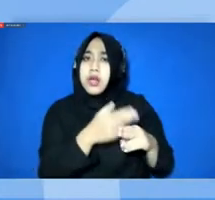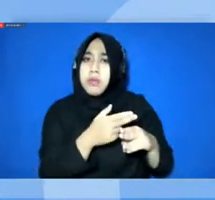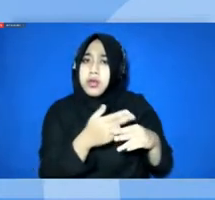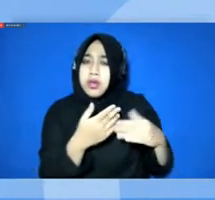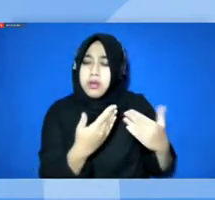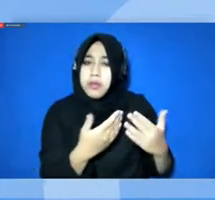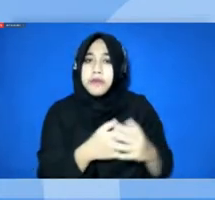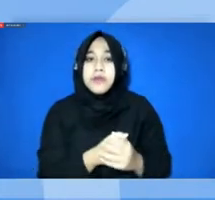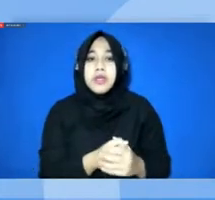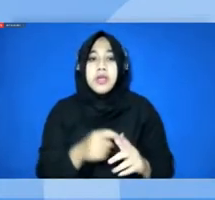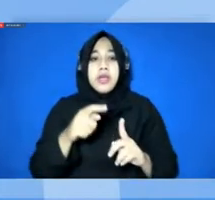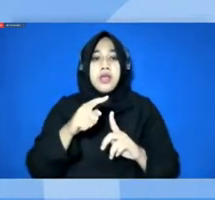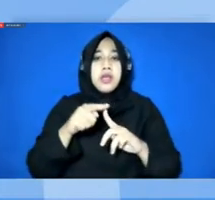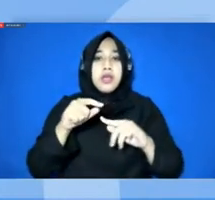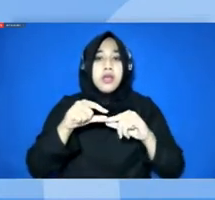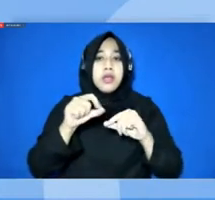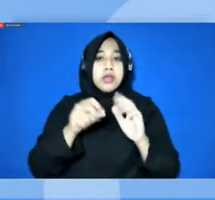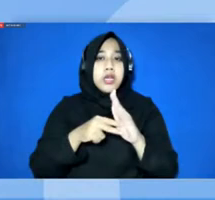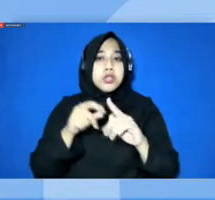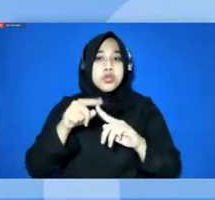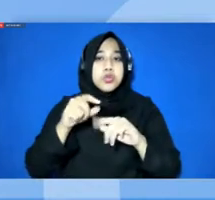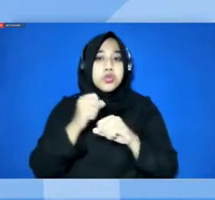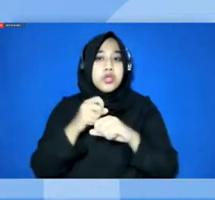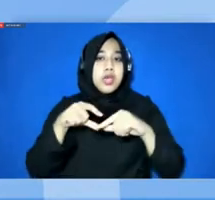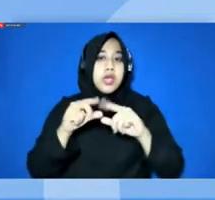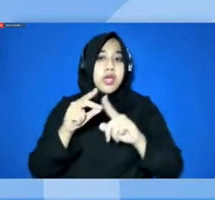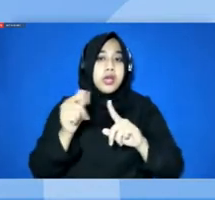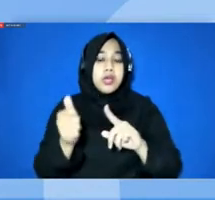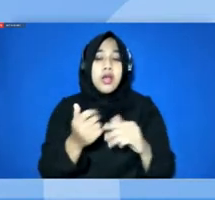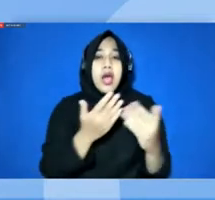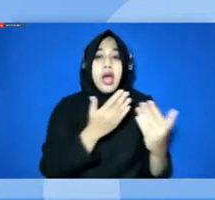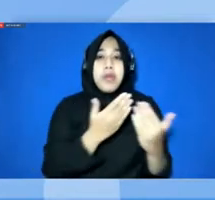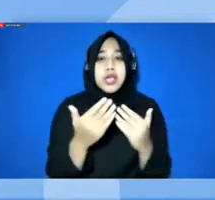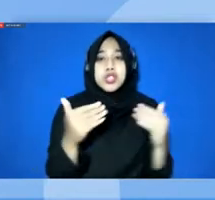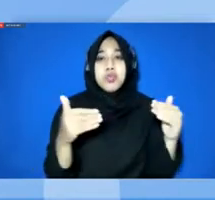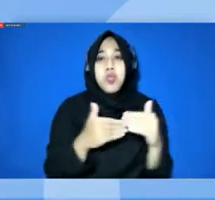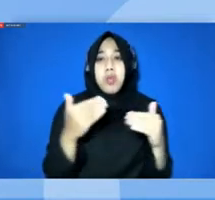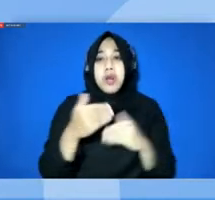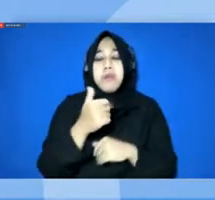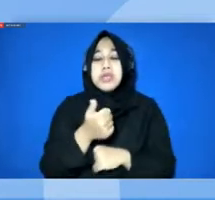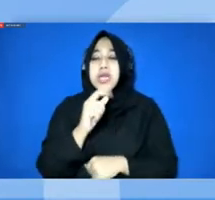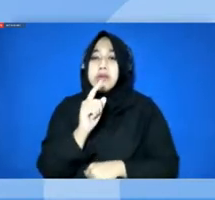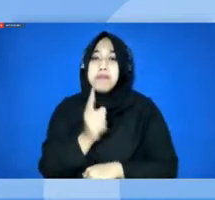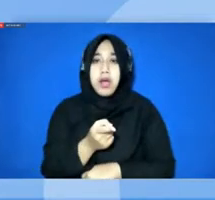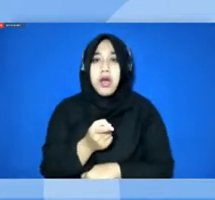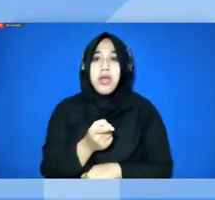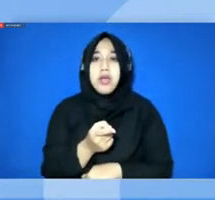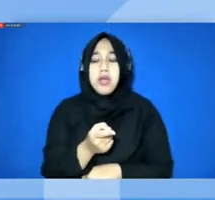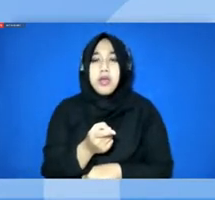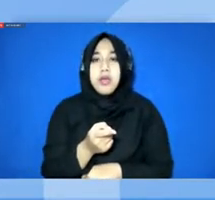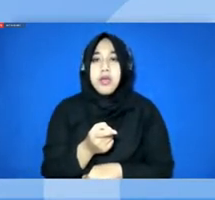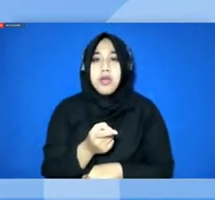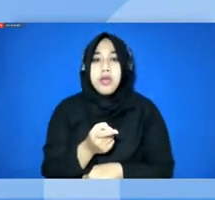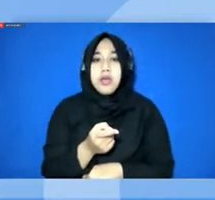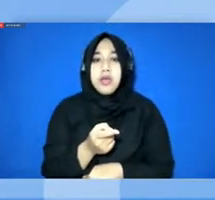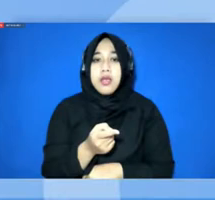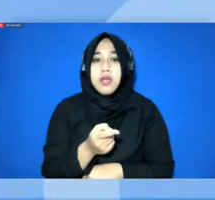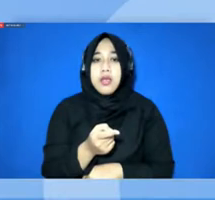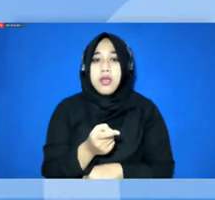sebagai Trace Together. Jadi ini adalah aplikasi mobile yang bisa dipakai di apa namanya